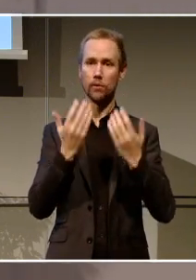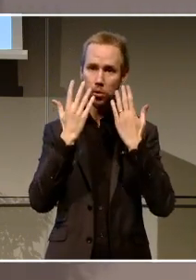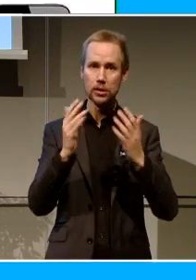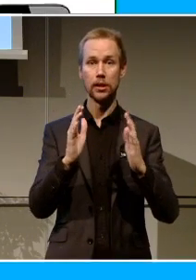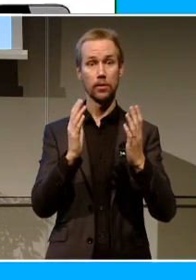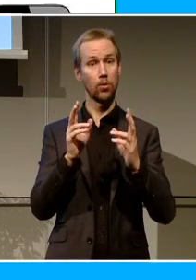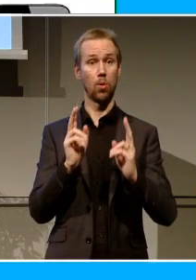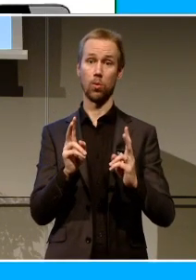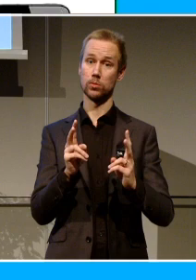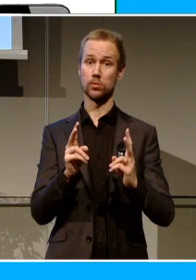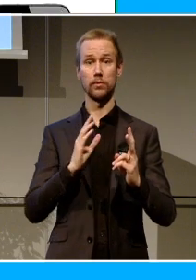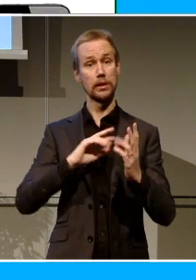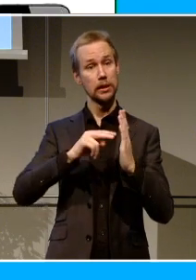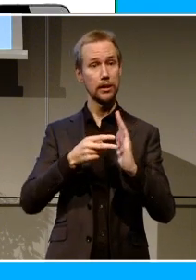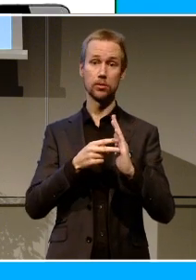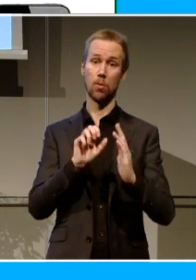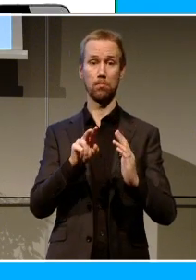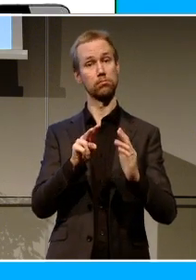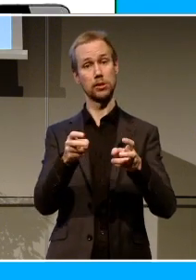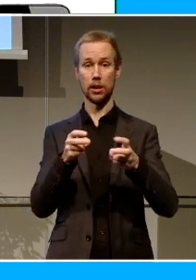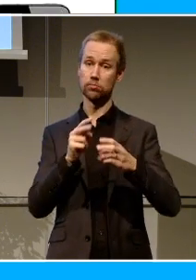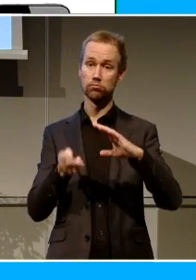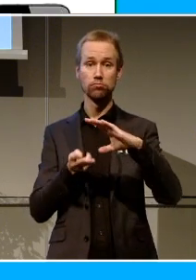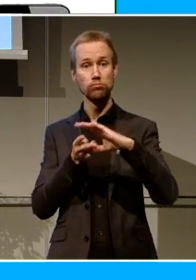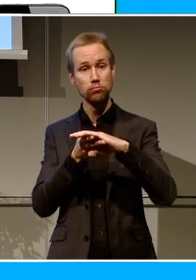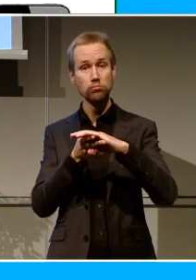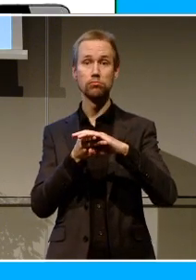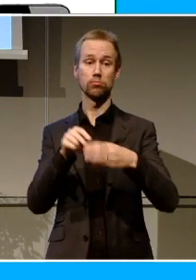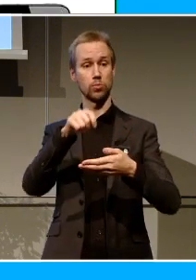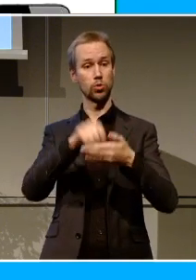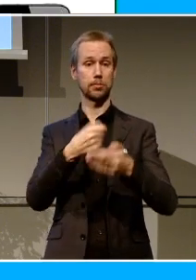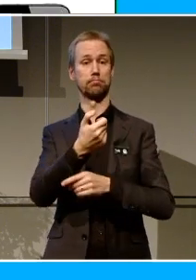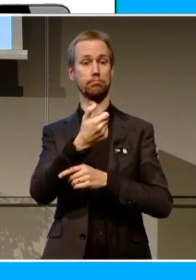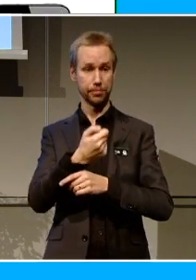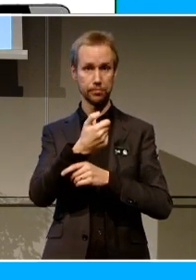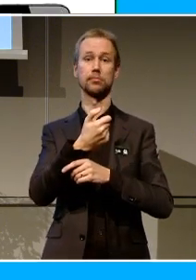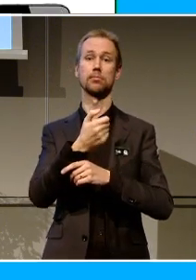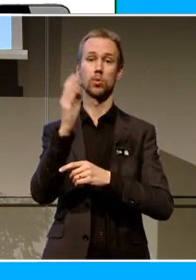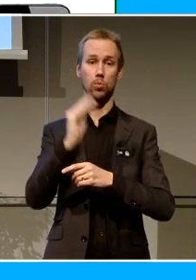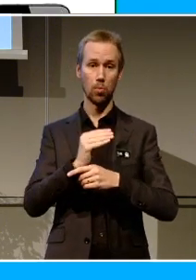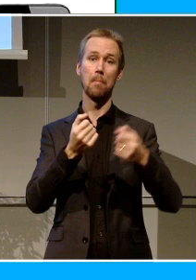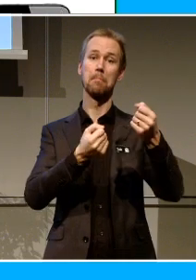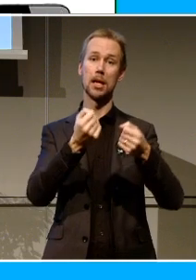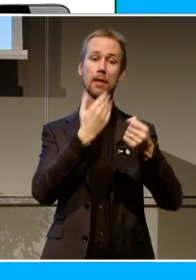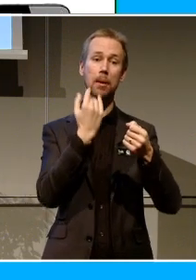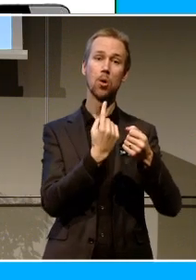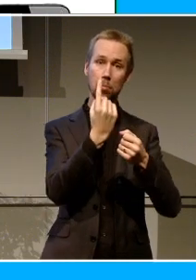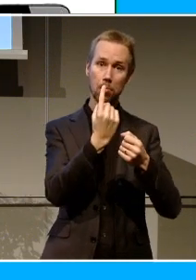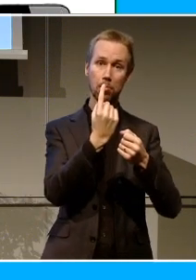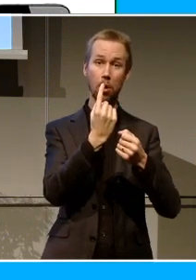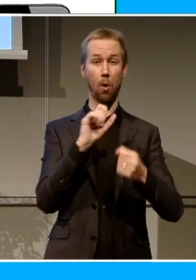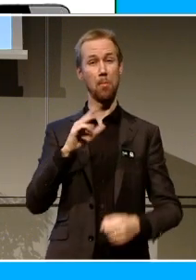sängen och slå på värmen i bilen. Det är något som vi i Kalifornien inte fattar, men vi i Sverige har en väldigt behov av såna här